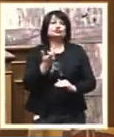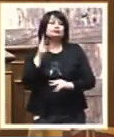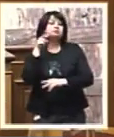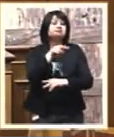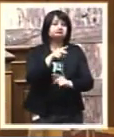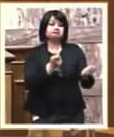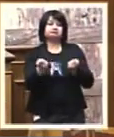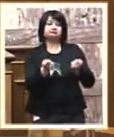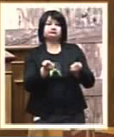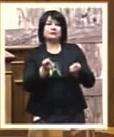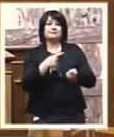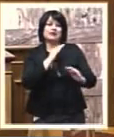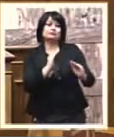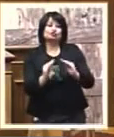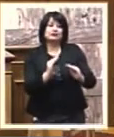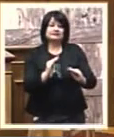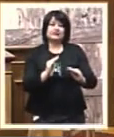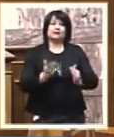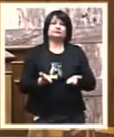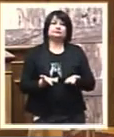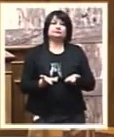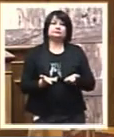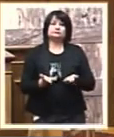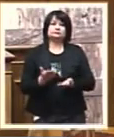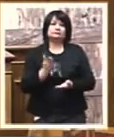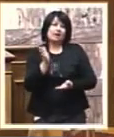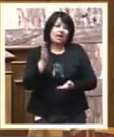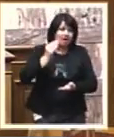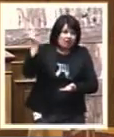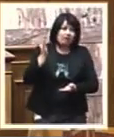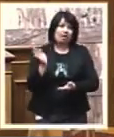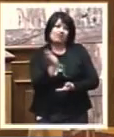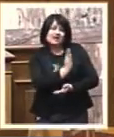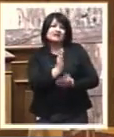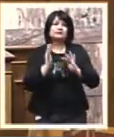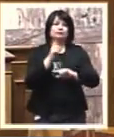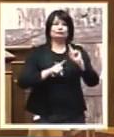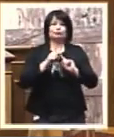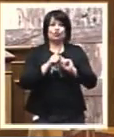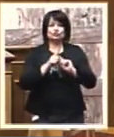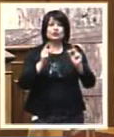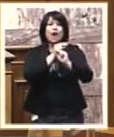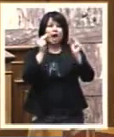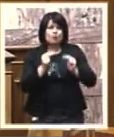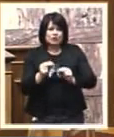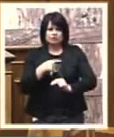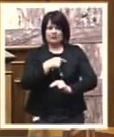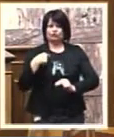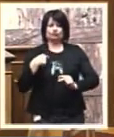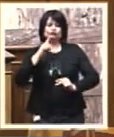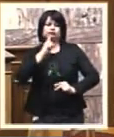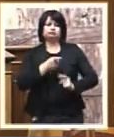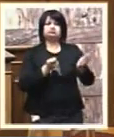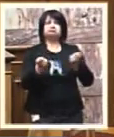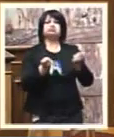τους Σοβιετικούς. Και με ευκολία όλα τα καλά και κάθε κακό ήταν απόρρια των πατρώνων μας. Ήταν η